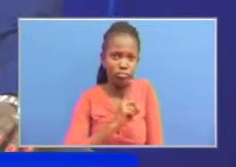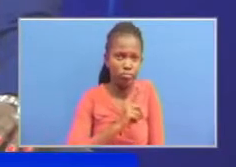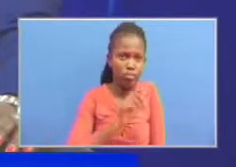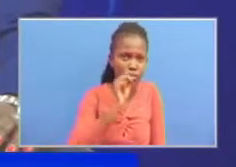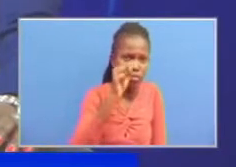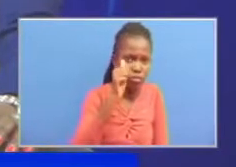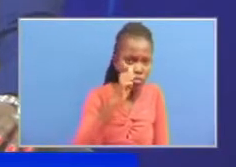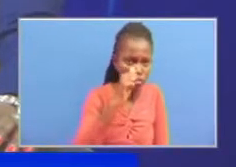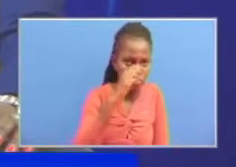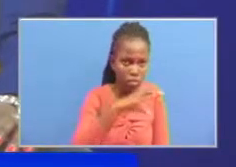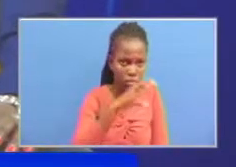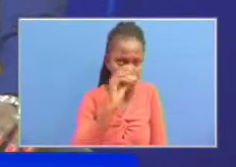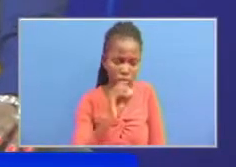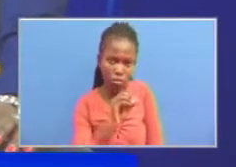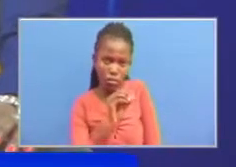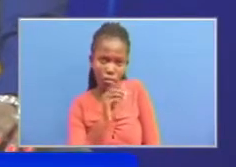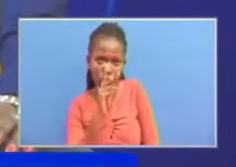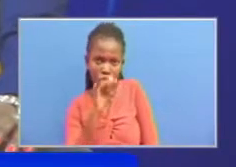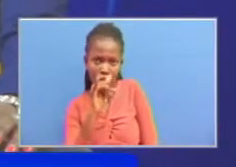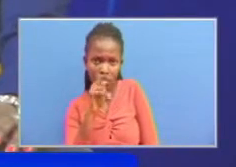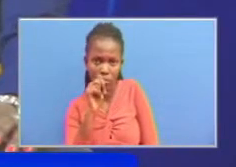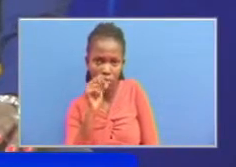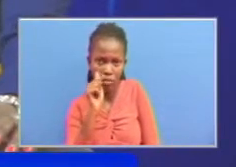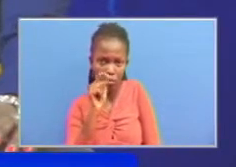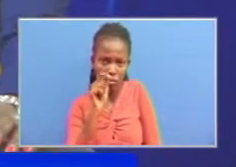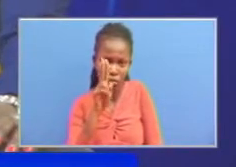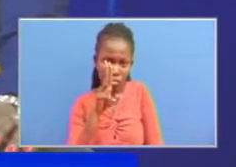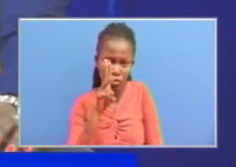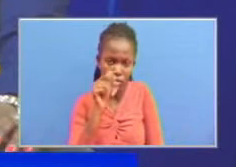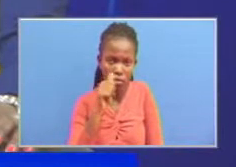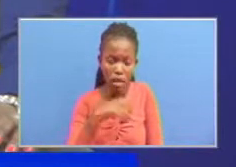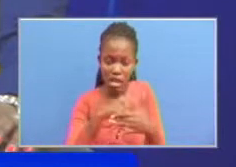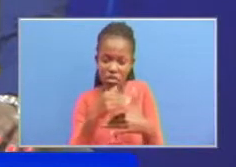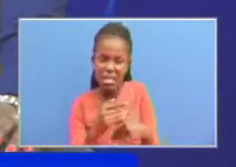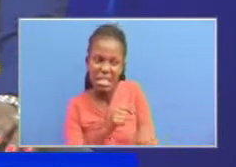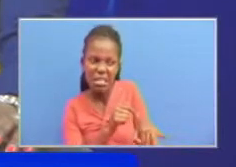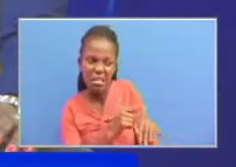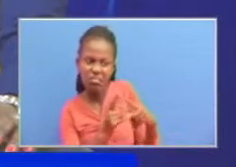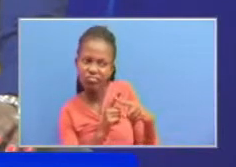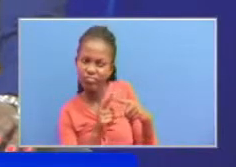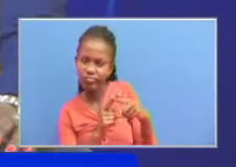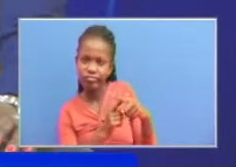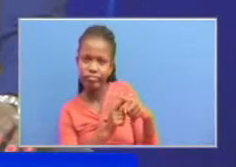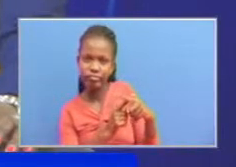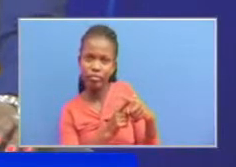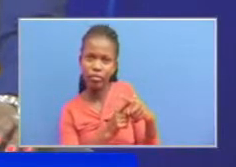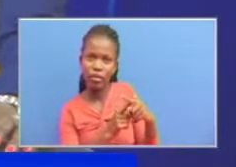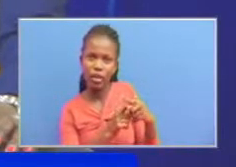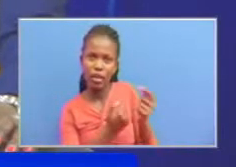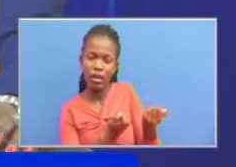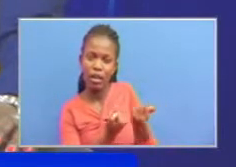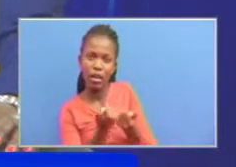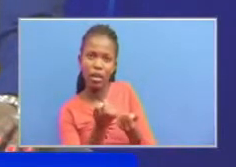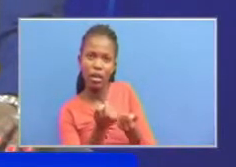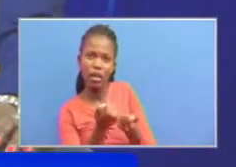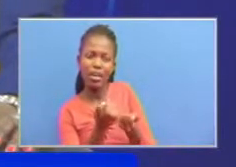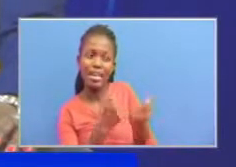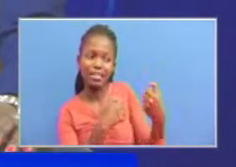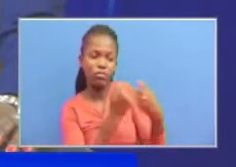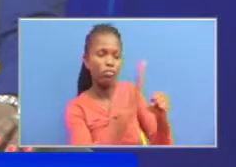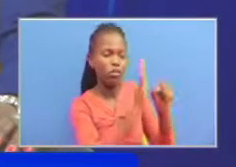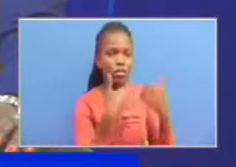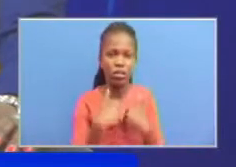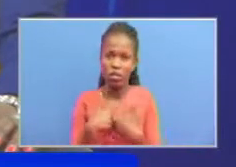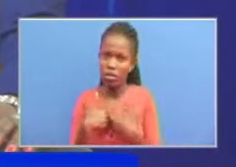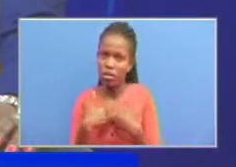ya ukui. Iangalisia kinatua siako itina wakwitha kwa kavinda kavudhu. Ngalisia kesithi itwe siko nanua na mbanga.